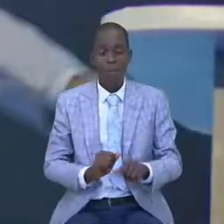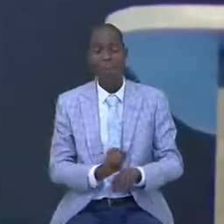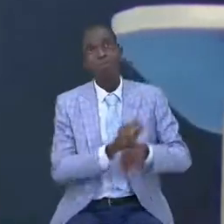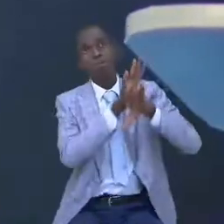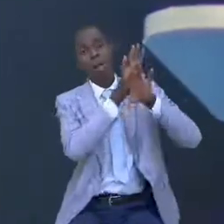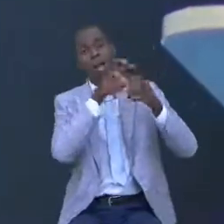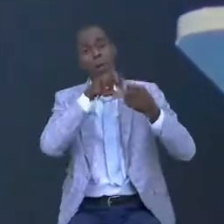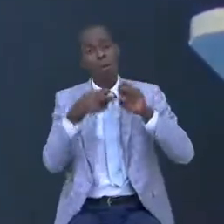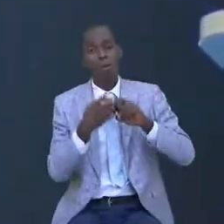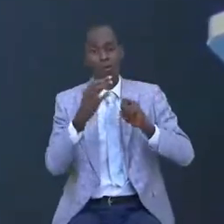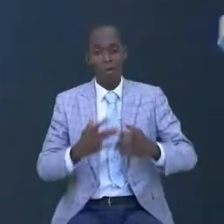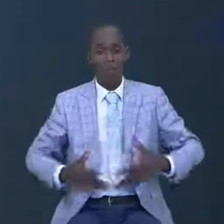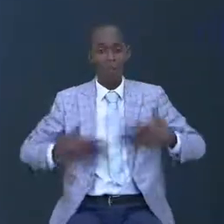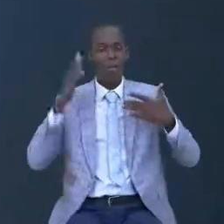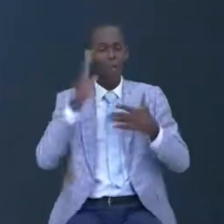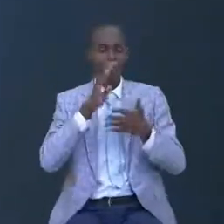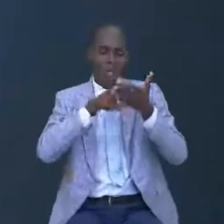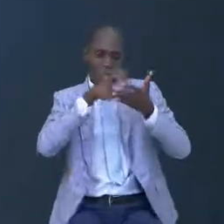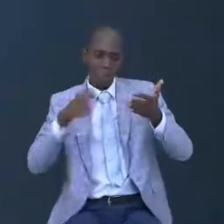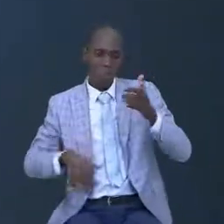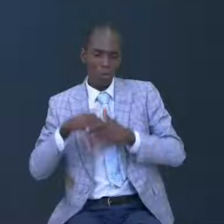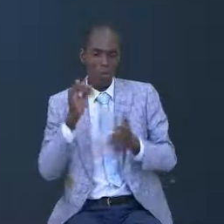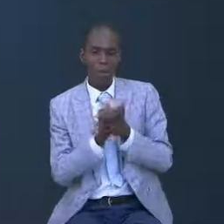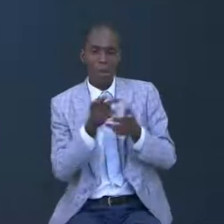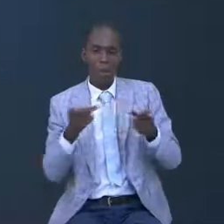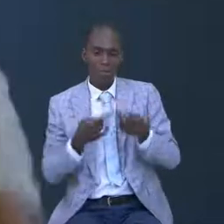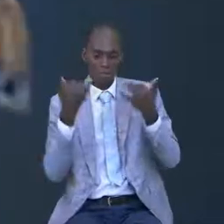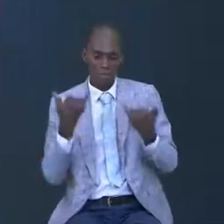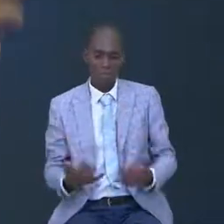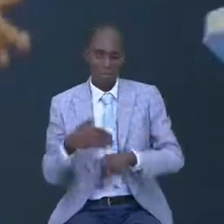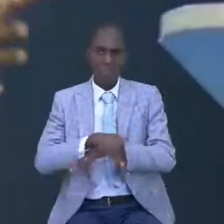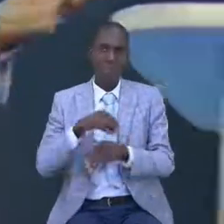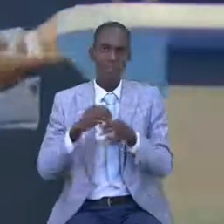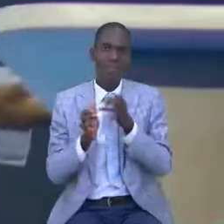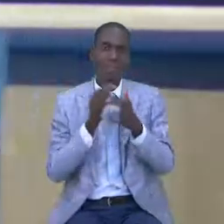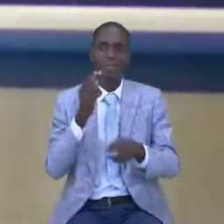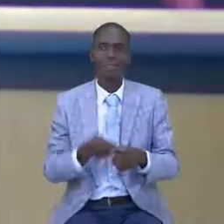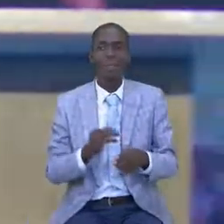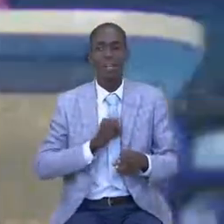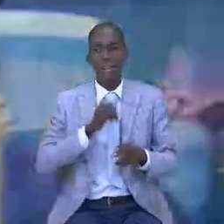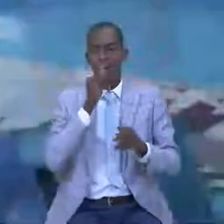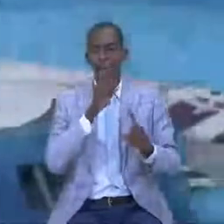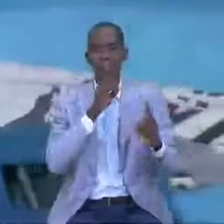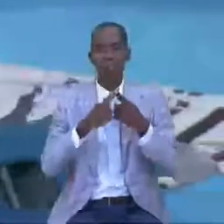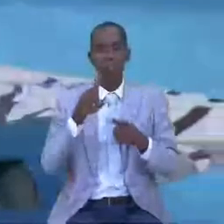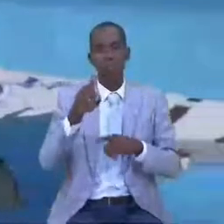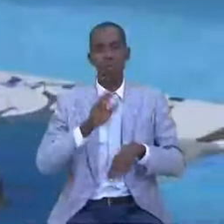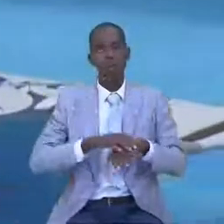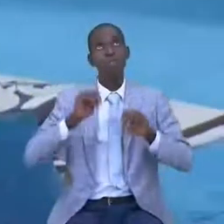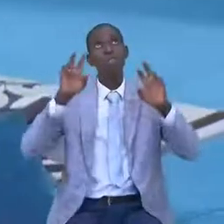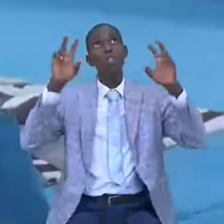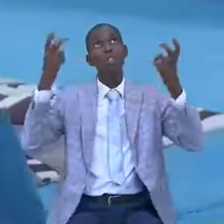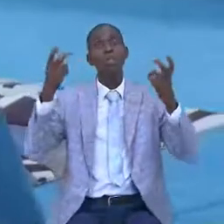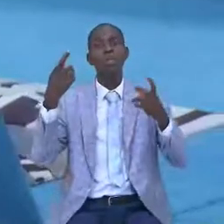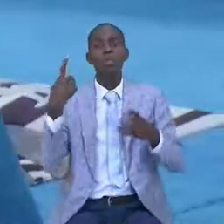exaucées. Je me réjouis avec vous parce que toutes les montagnes de votre vie, toutes les montagnes se déplaceront